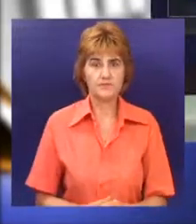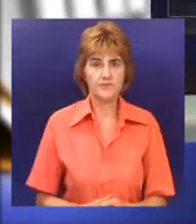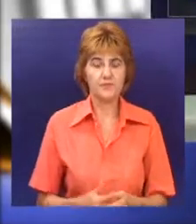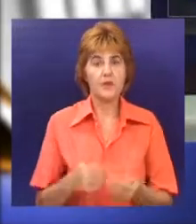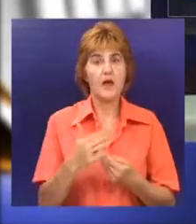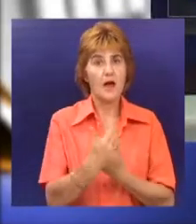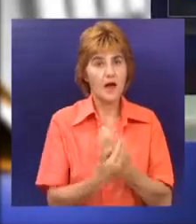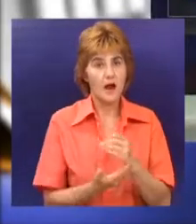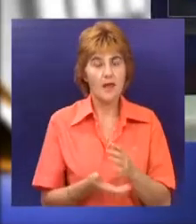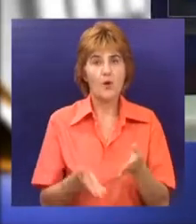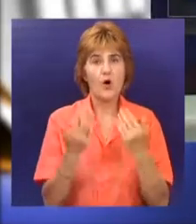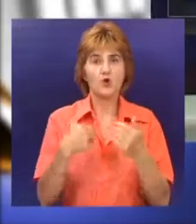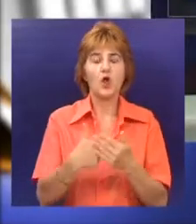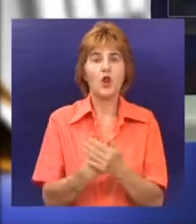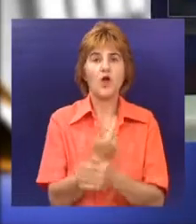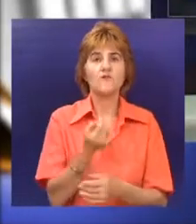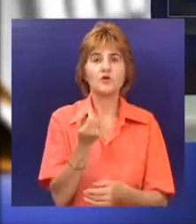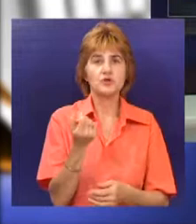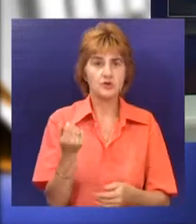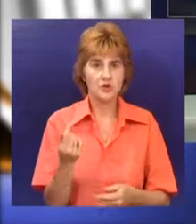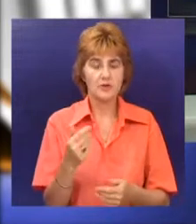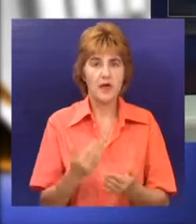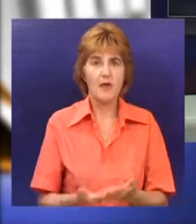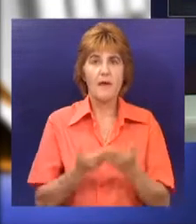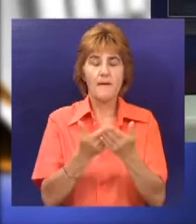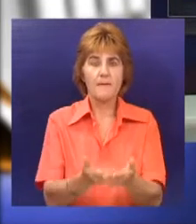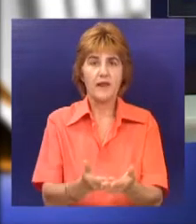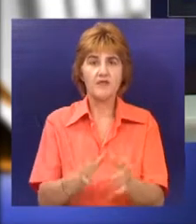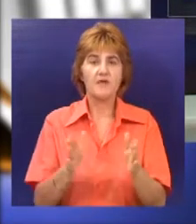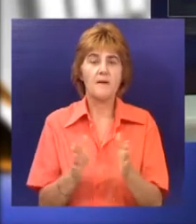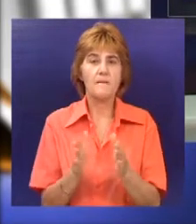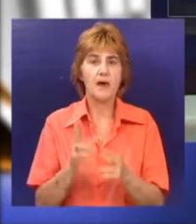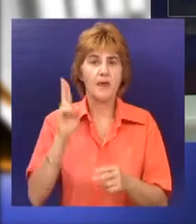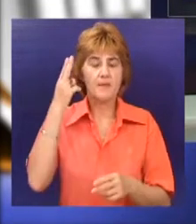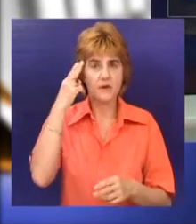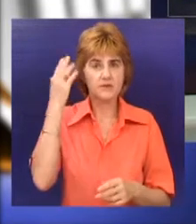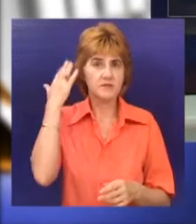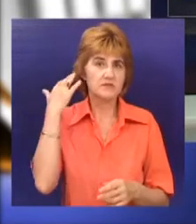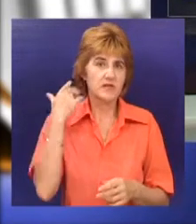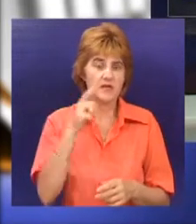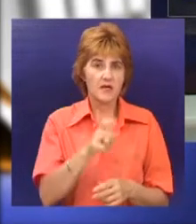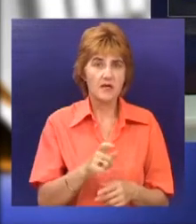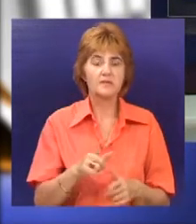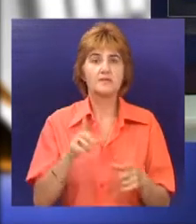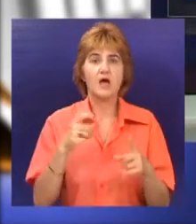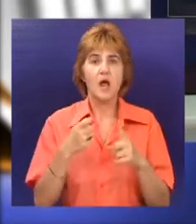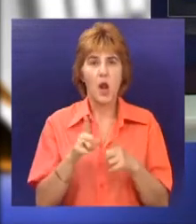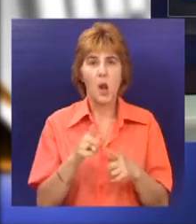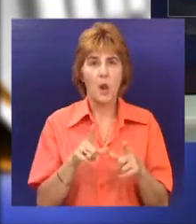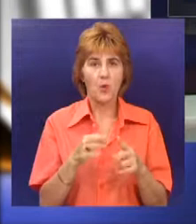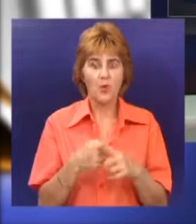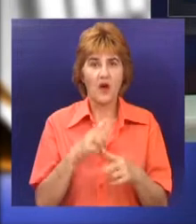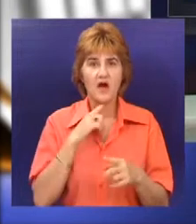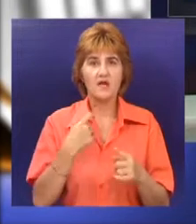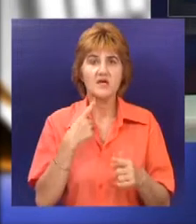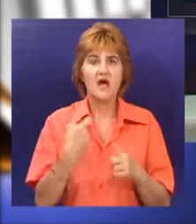Hleb od novog žita gradonačelniku Subotice Saši Vučiniću predali su mali bandaš i bandašica Luka Skenderović i Katarina Pijuković.